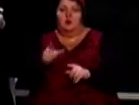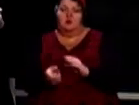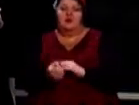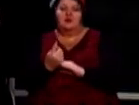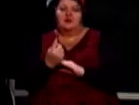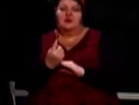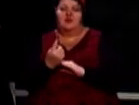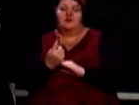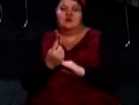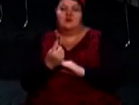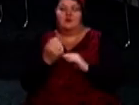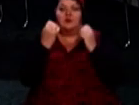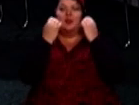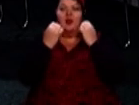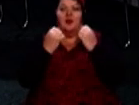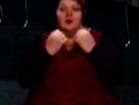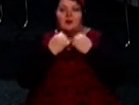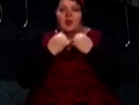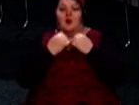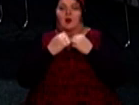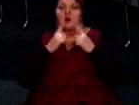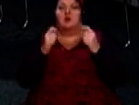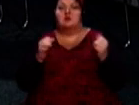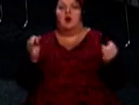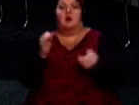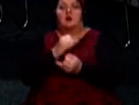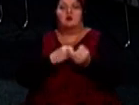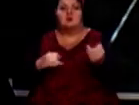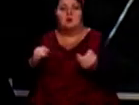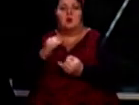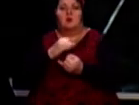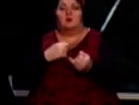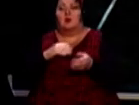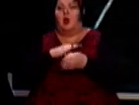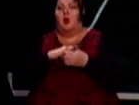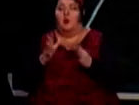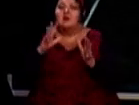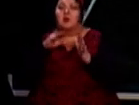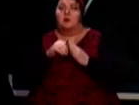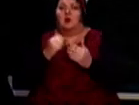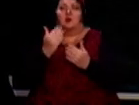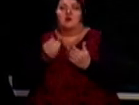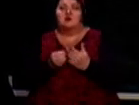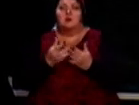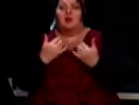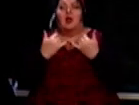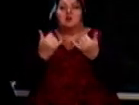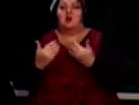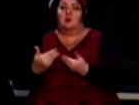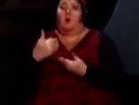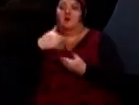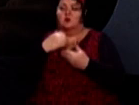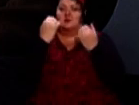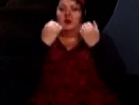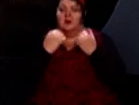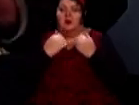Пані Ірина, дякую вам за розмову, Ірина Станіславівна. Я повністю приєднуюсь до вашої оцінки. Шановні гості, дякую, що прийшли на студію.